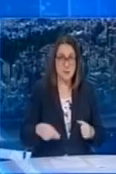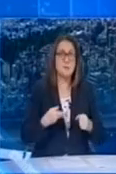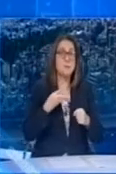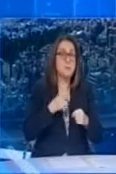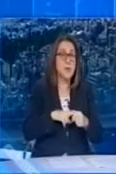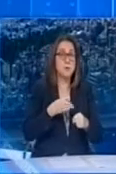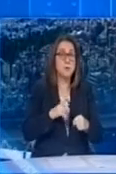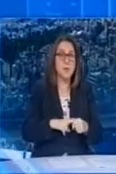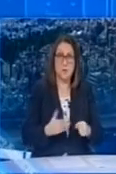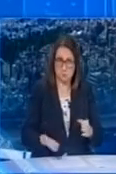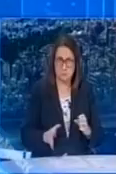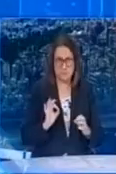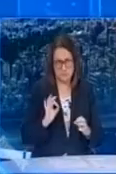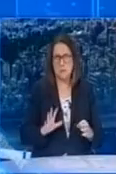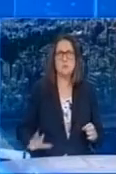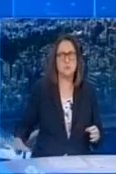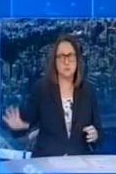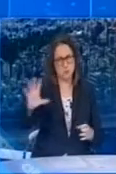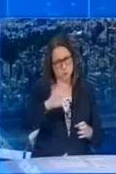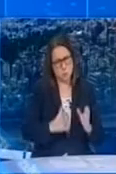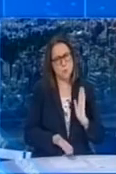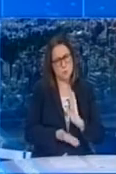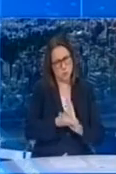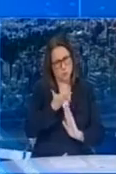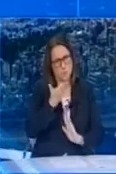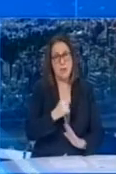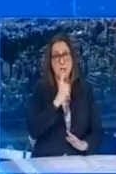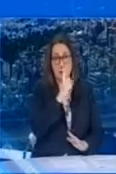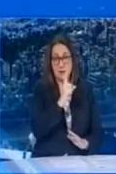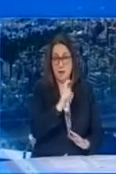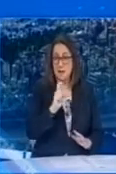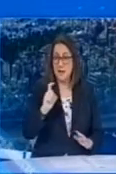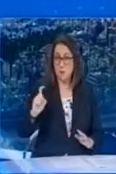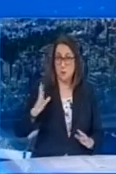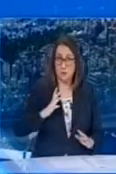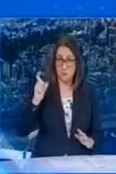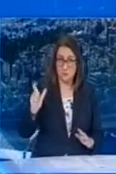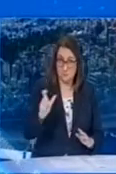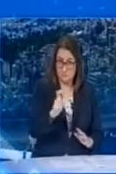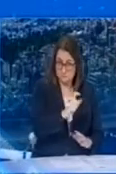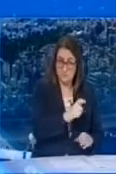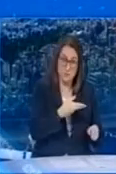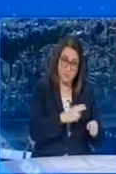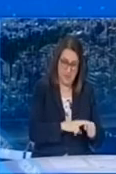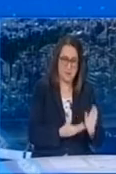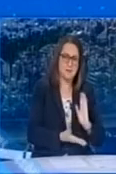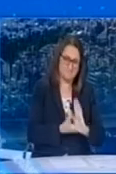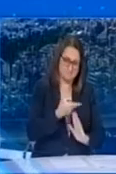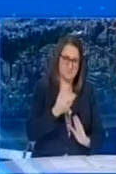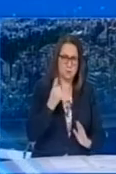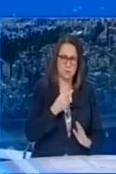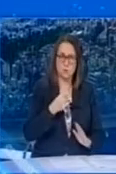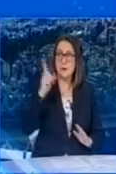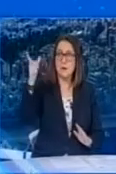βεβαίως αυξηθεί παντού. Στην Ιταλία, για παράδειγμα, που ήταν το επίκεντρο της πανδημίας στην πρώτη φάση,